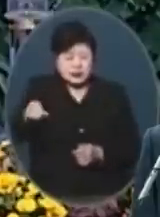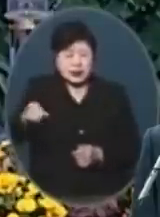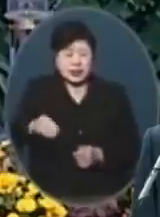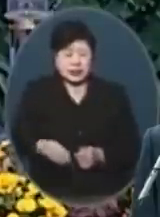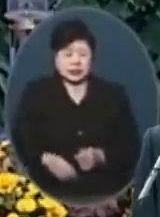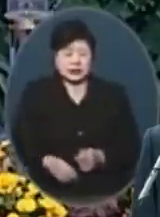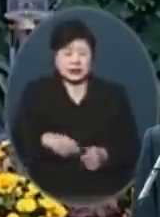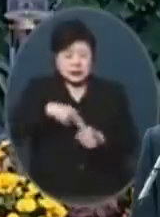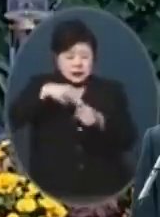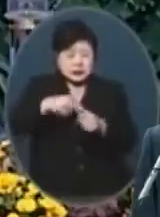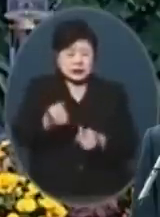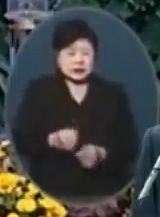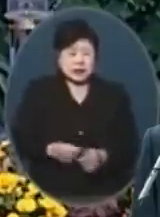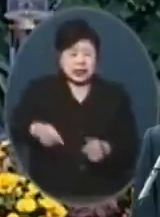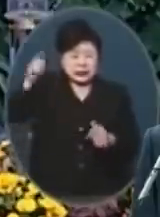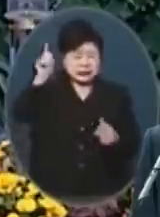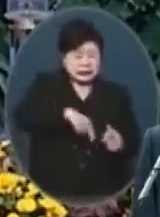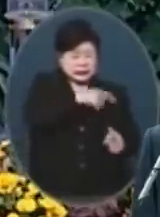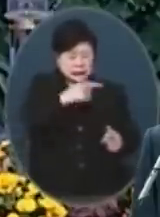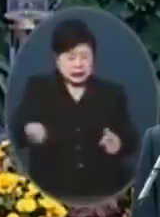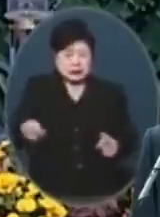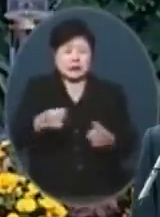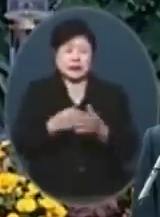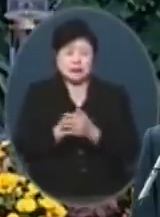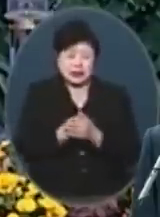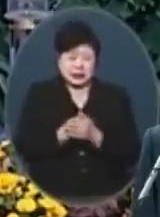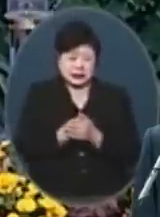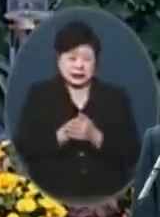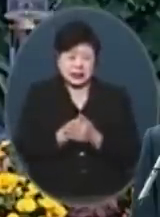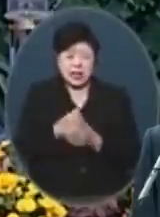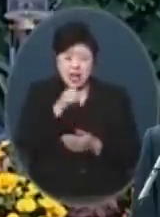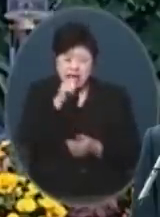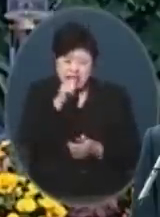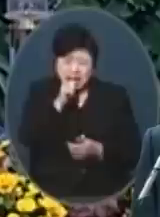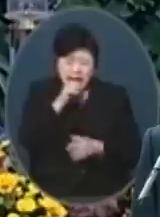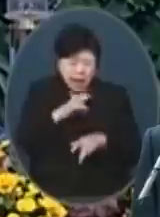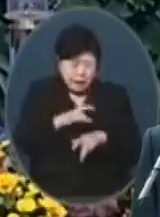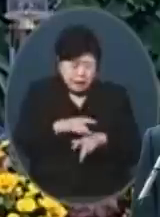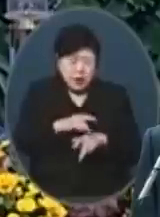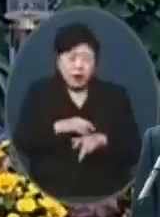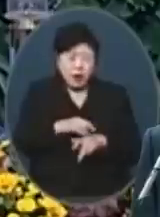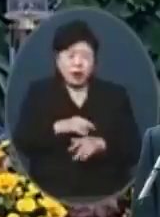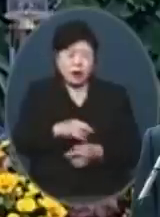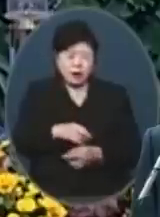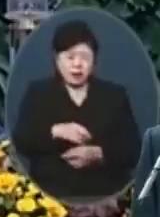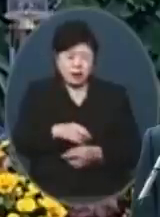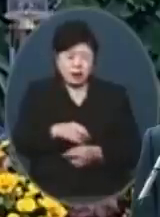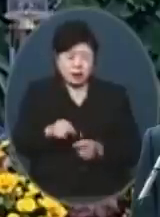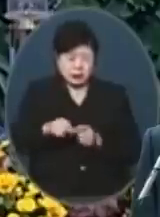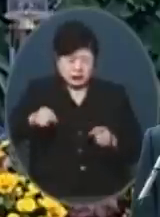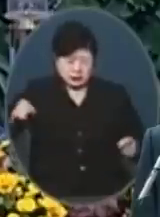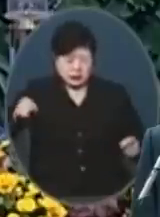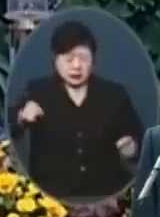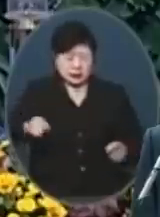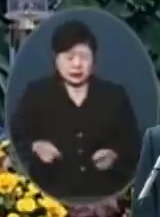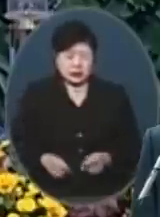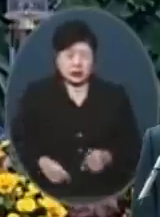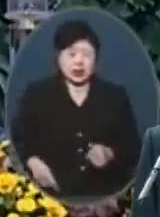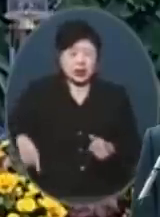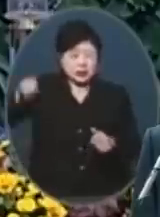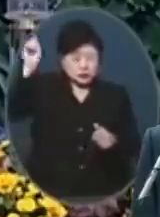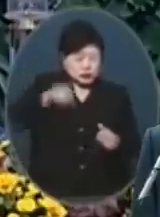전에 채찍을 맞으셨으므로 쇠나 뼈조각이 달려있는 채찍에